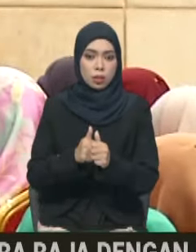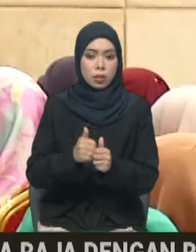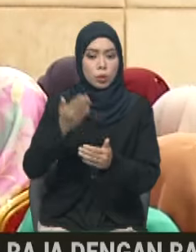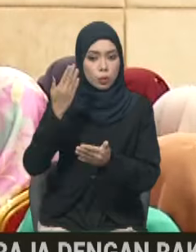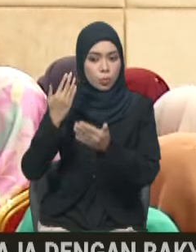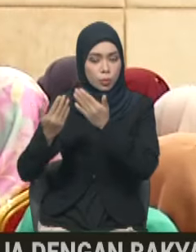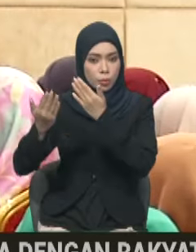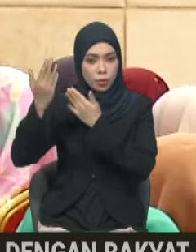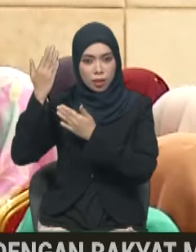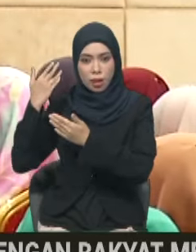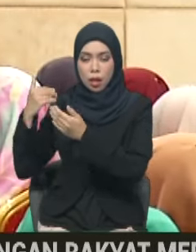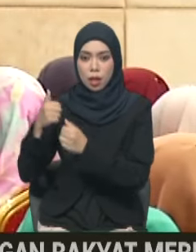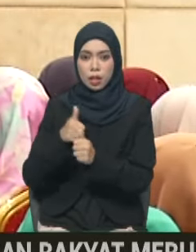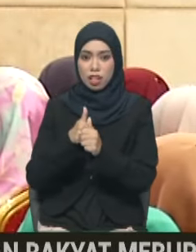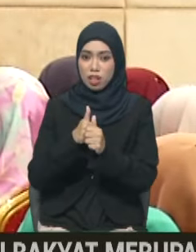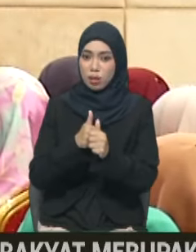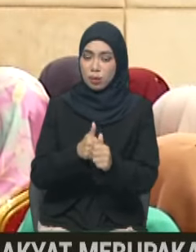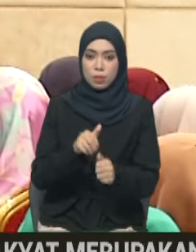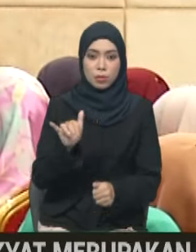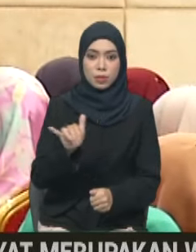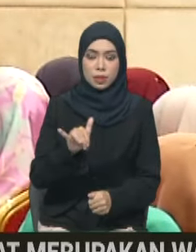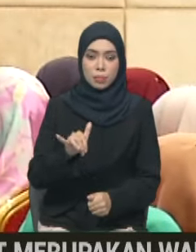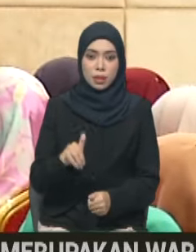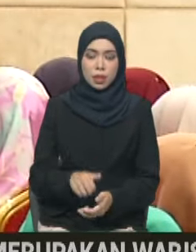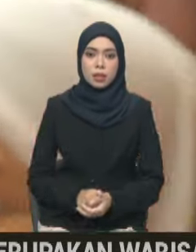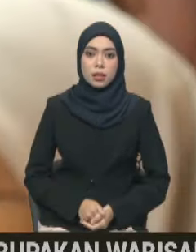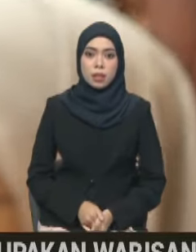yang termaktub dalam watikah pemasyhuran